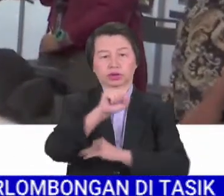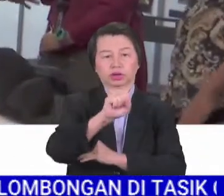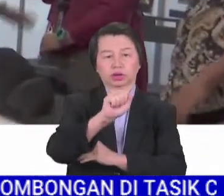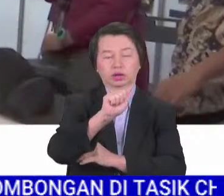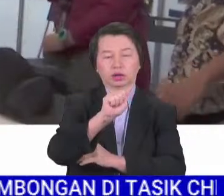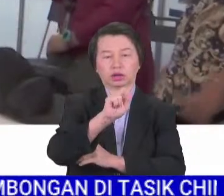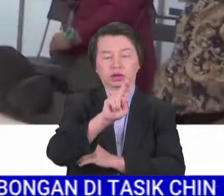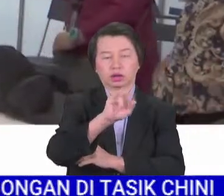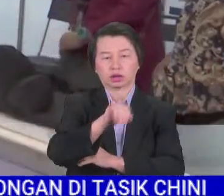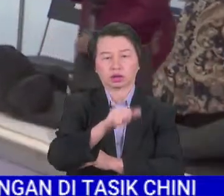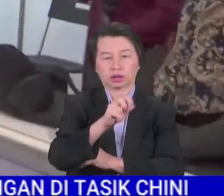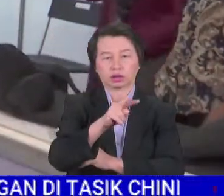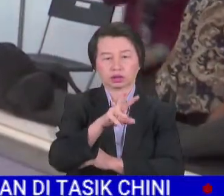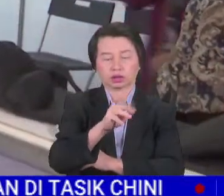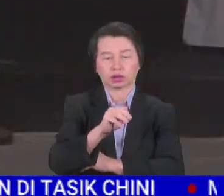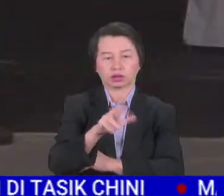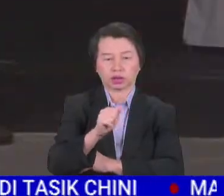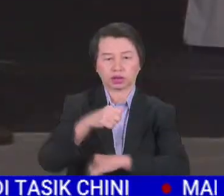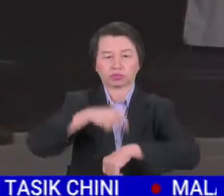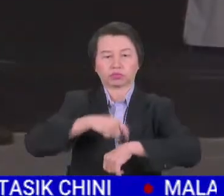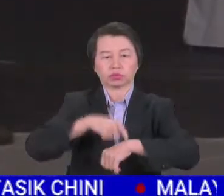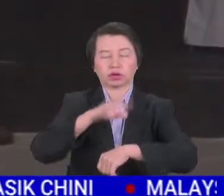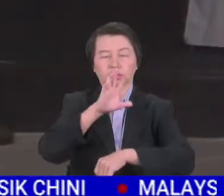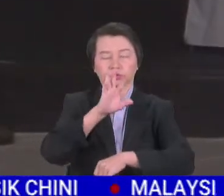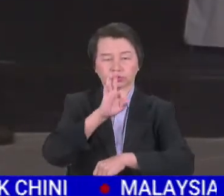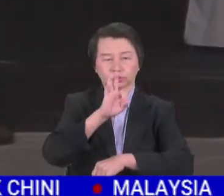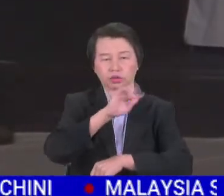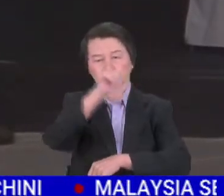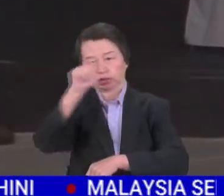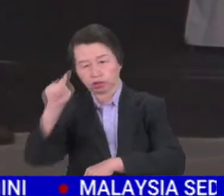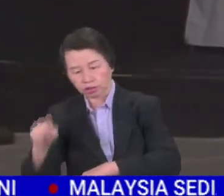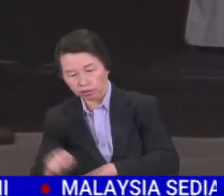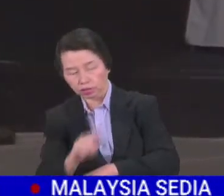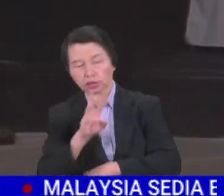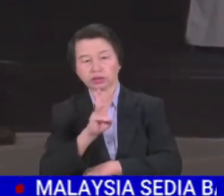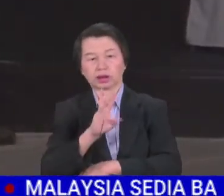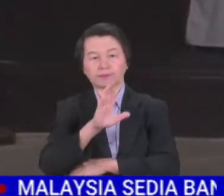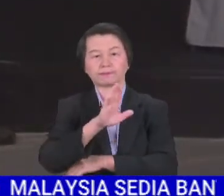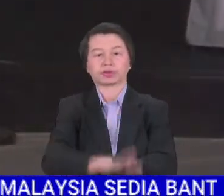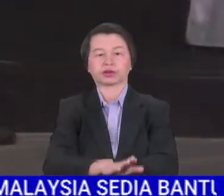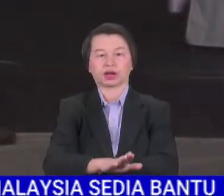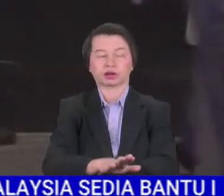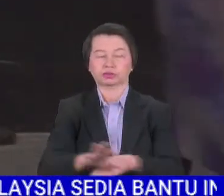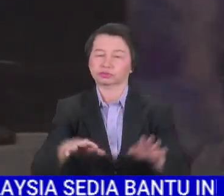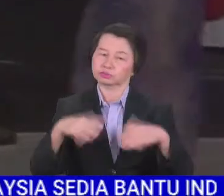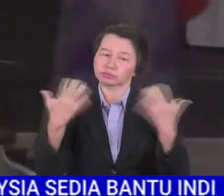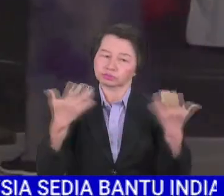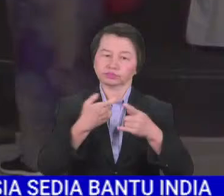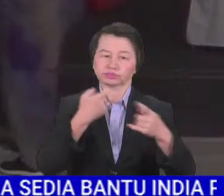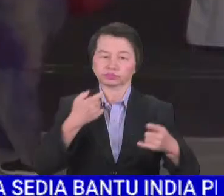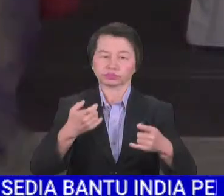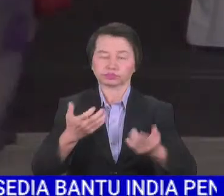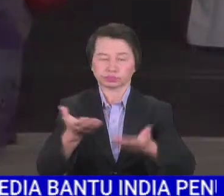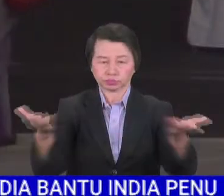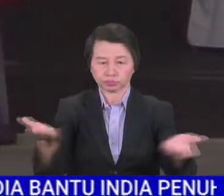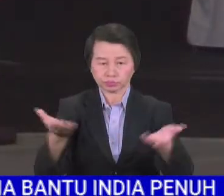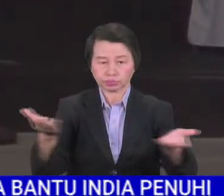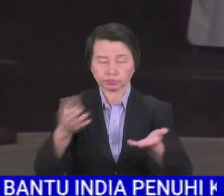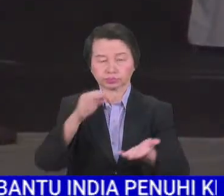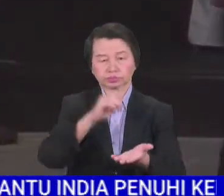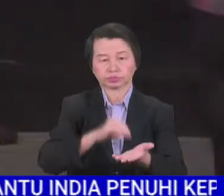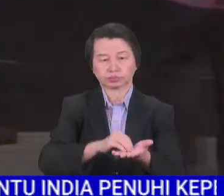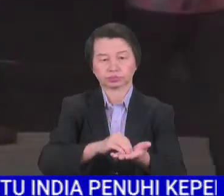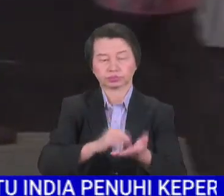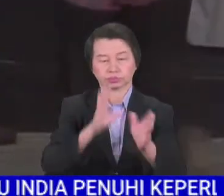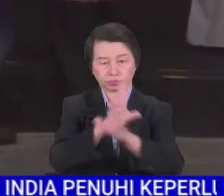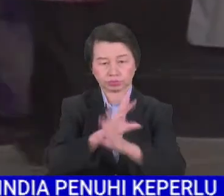waktu pengambilan antara pukul 9 hingga 6 petang. Baik, itu saja yang dapat saya kongsikan dari dataran perayaan di Stadium Negeri Putrajaya.